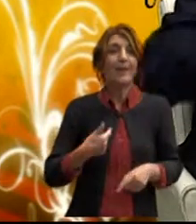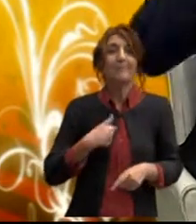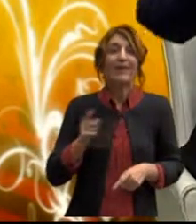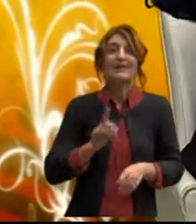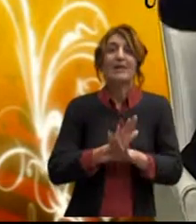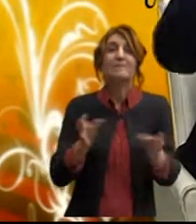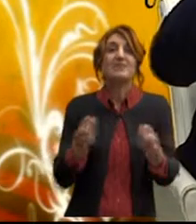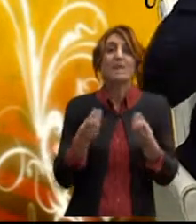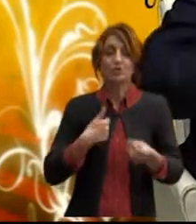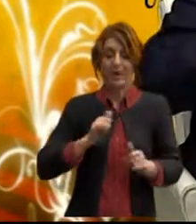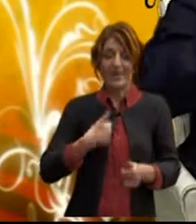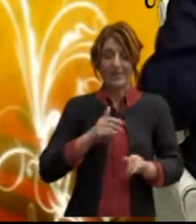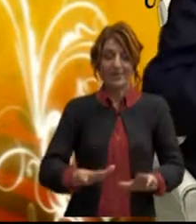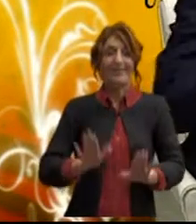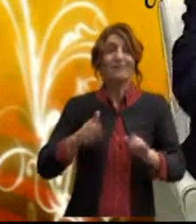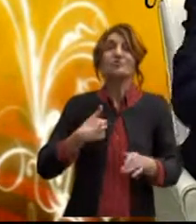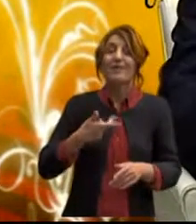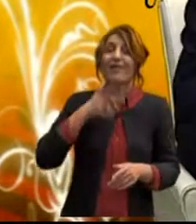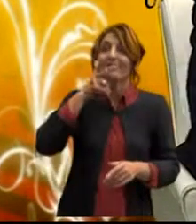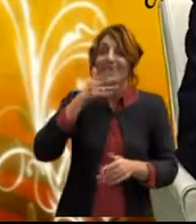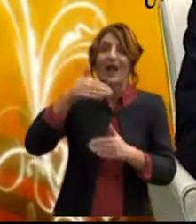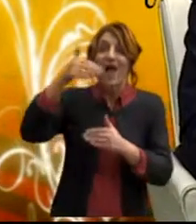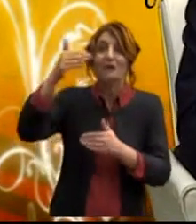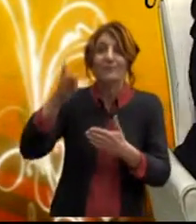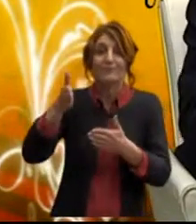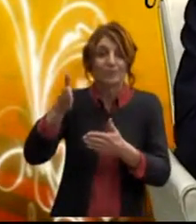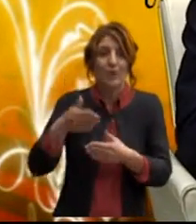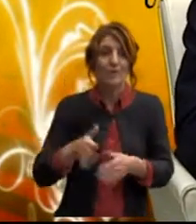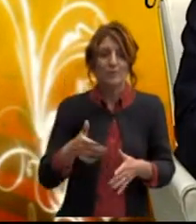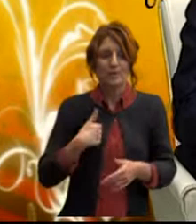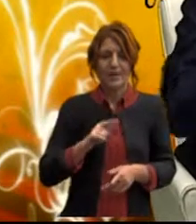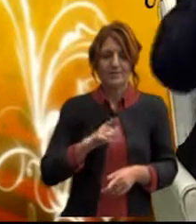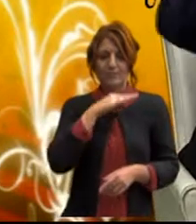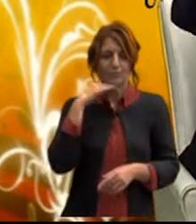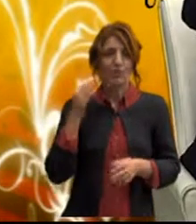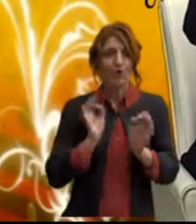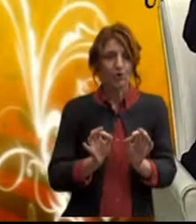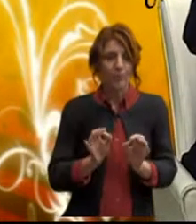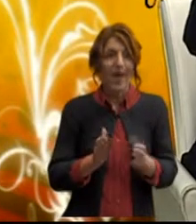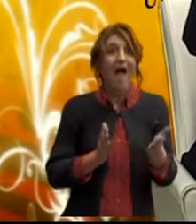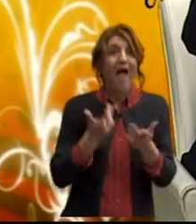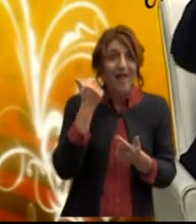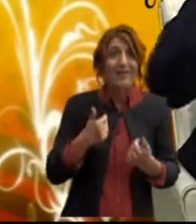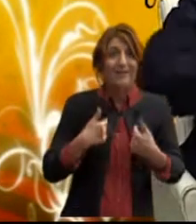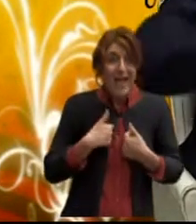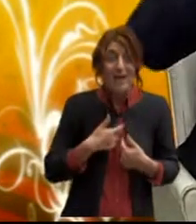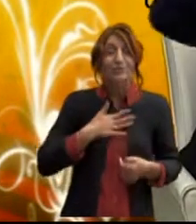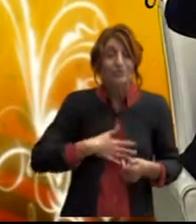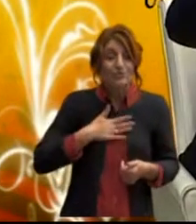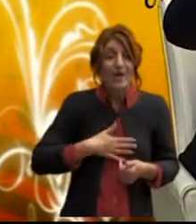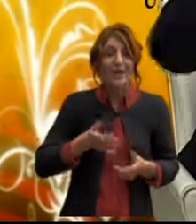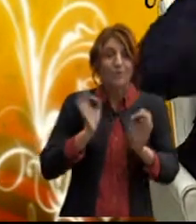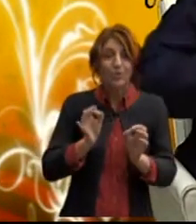i ono čemu težimo da budemo. Možda ja sad i nisam dovoljno dobar, dakle. Ali ako želim biti dobar, dakle,